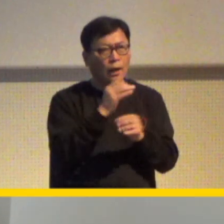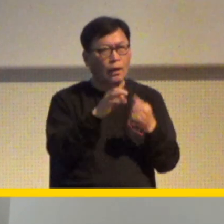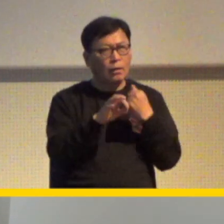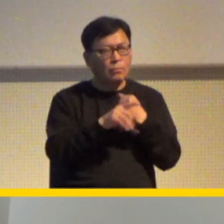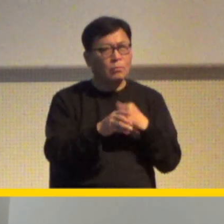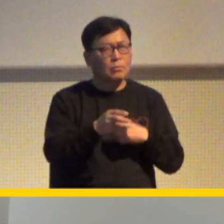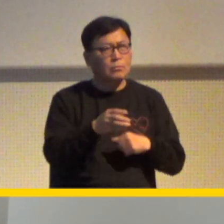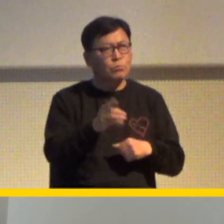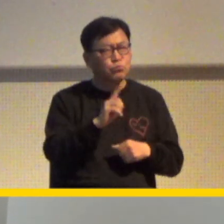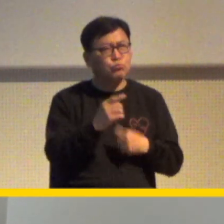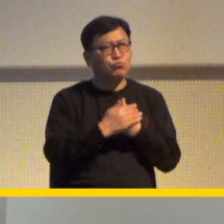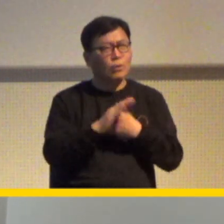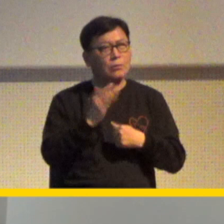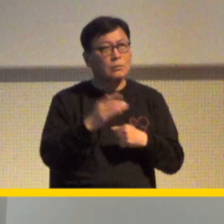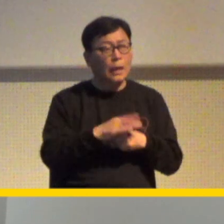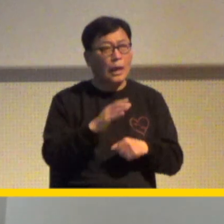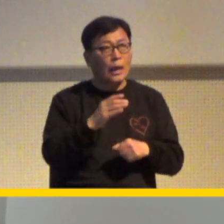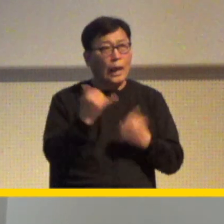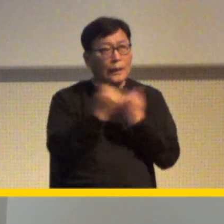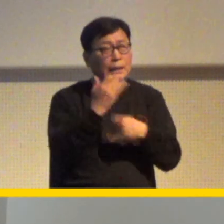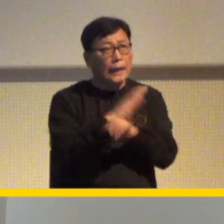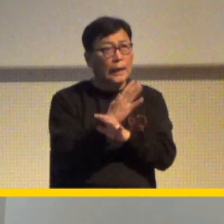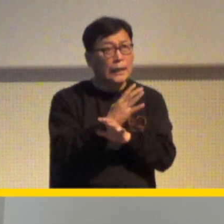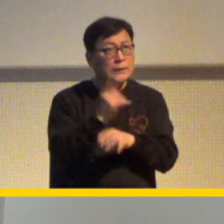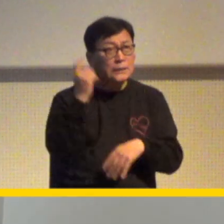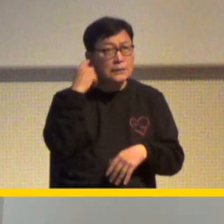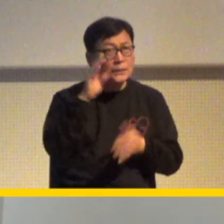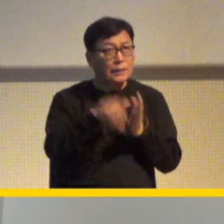역할을 잘해야 되는데, 아재 개그를 듣는 순간,